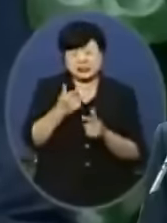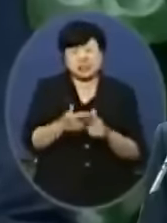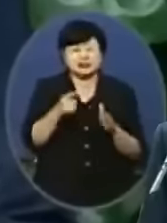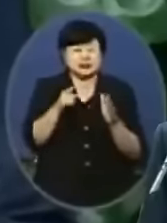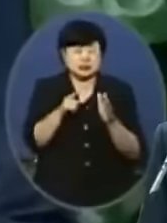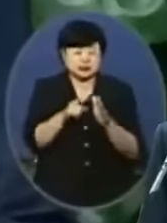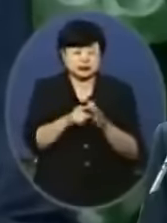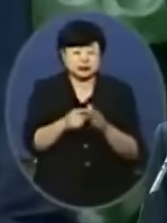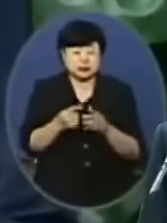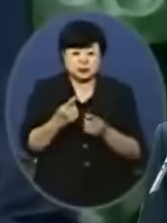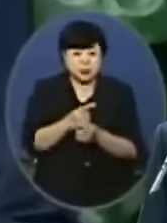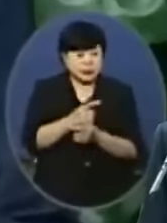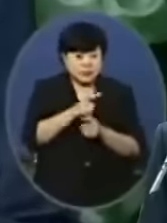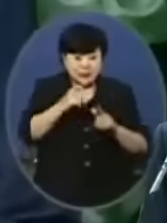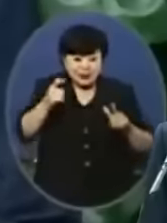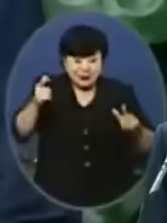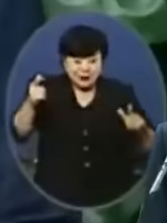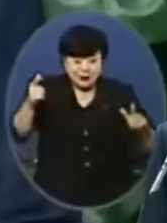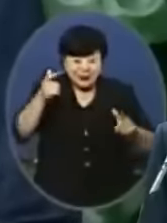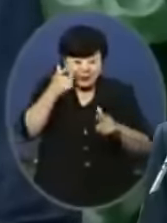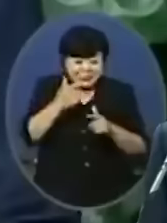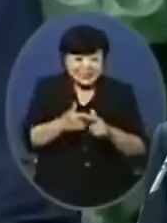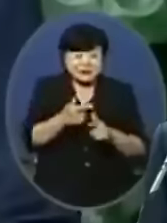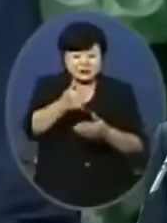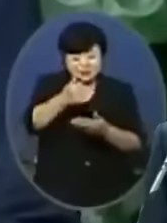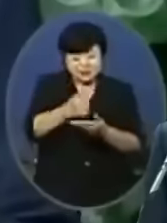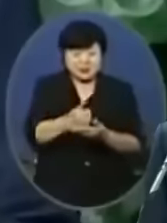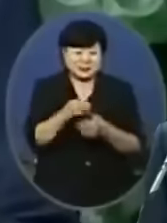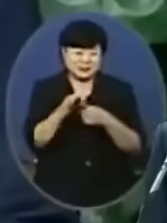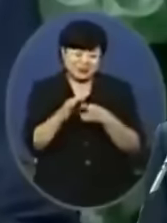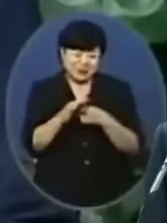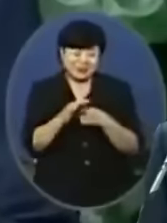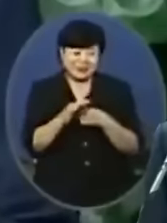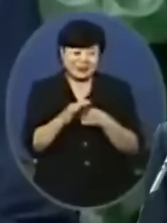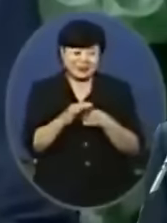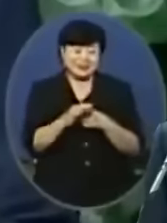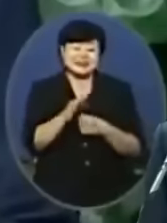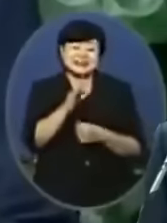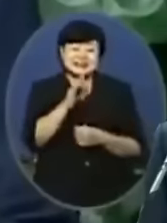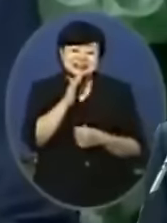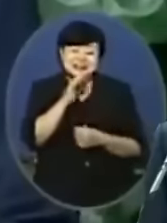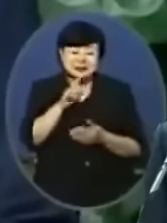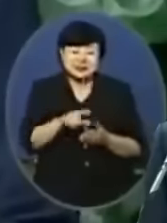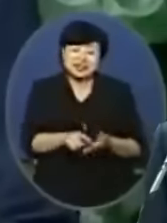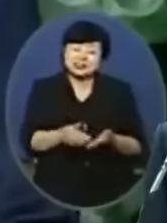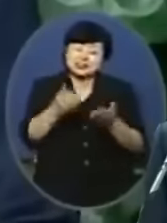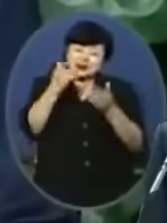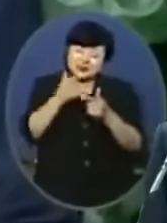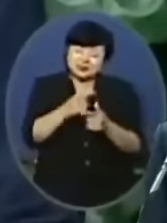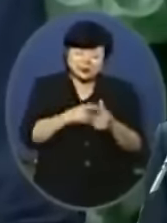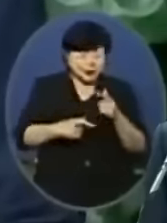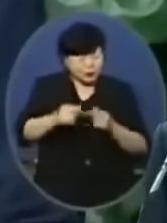예수님은 변하지 않습니다. 예수님을 모시고 있으면 세월이 갈수록 예수님이 더 좋아지는